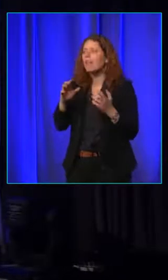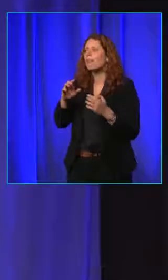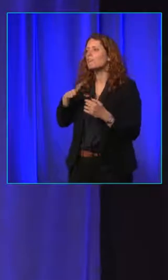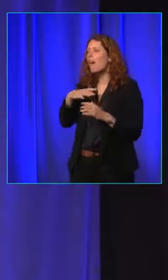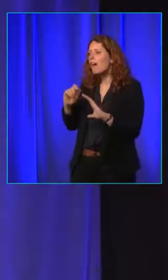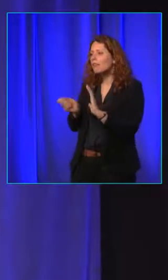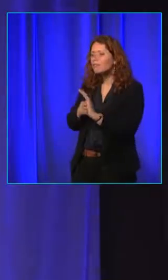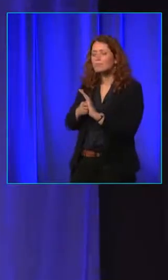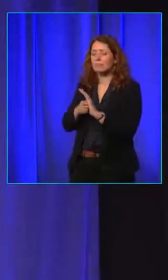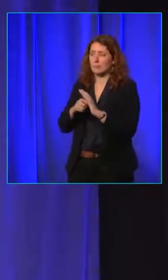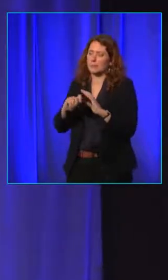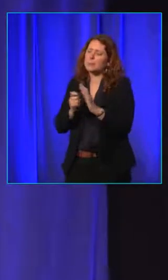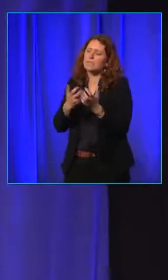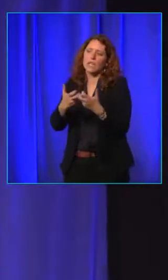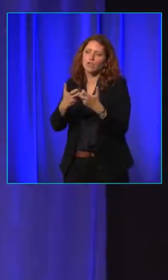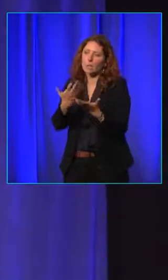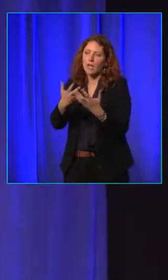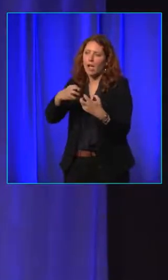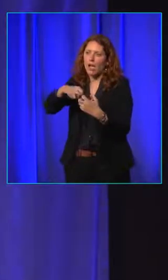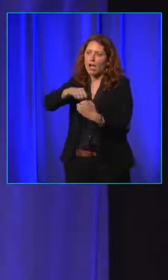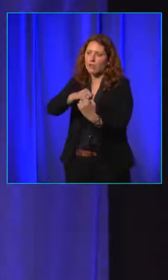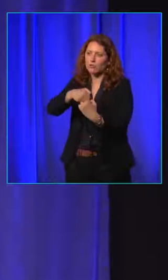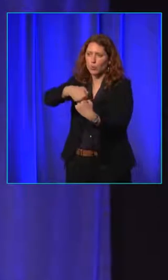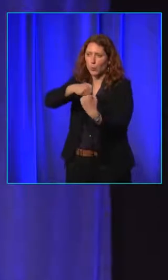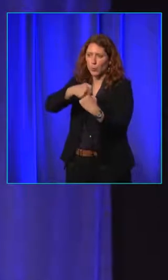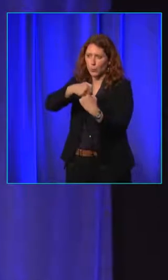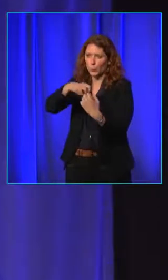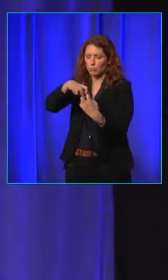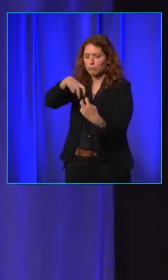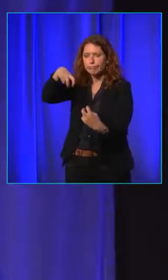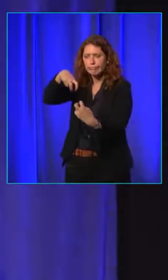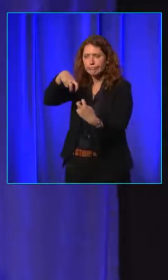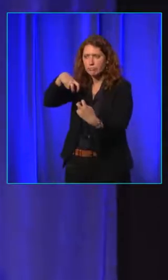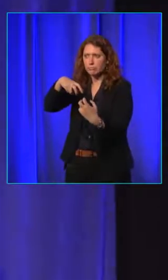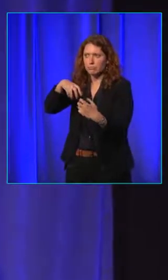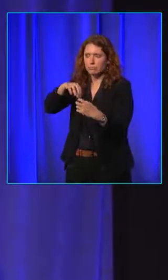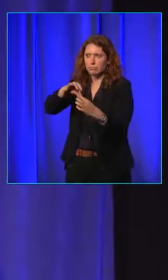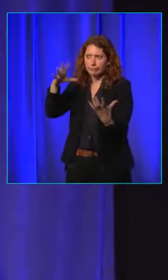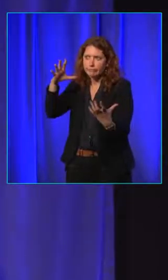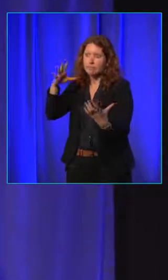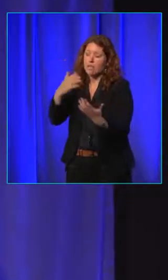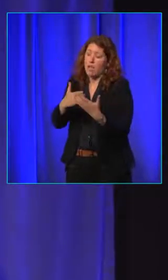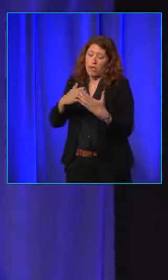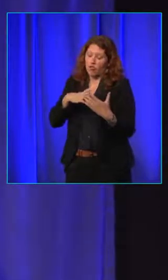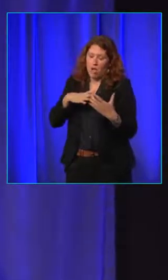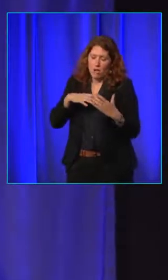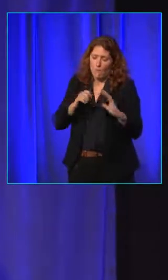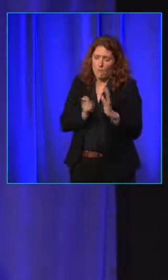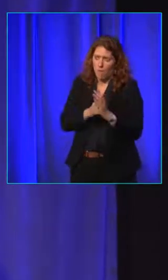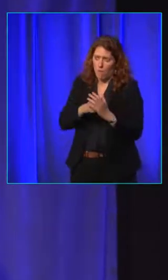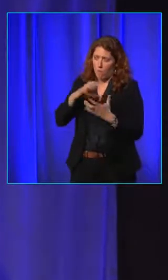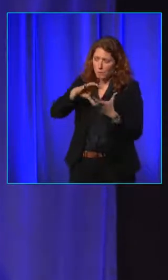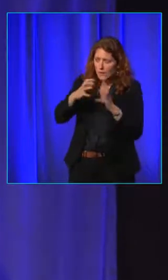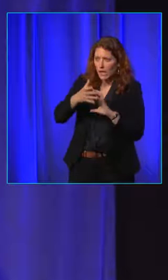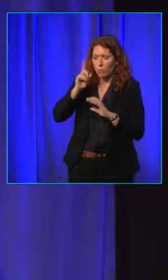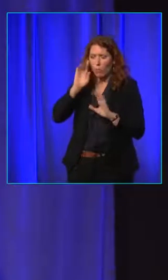fait une rupture des ligaments, des croisés, c'est compliqué. Il y a des jours où c'est très, très difficile. On n'a pas le moral parce que bien